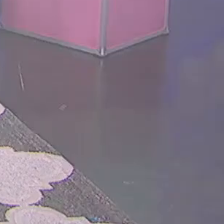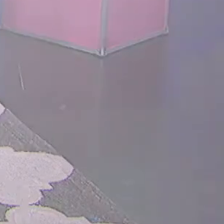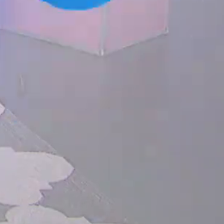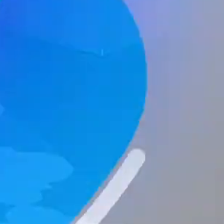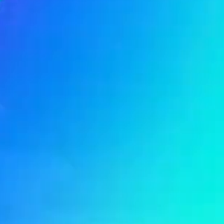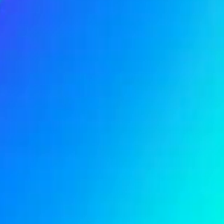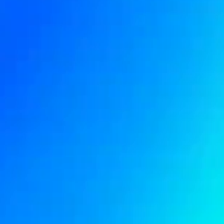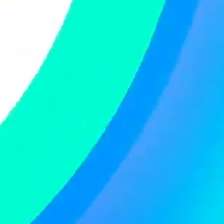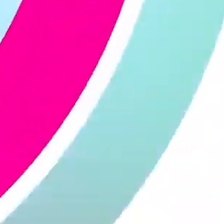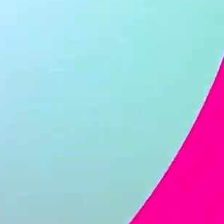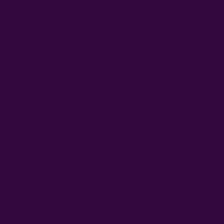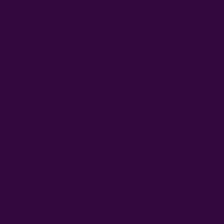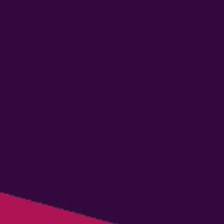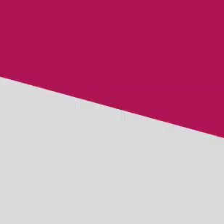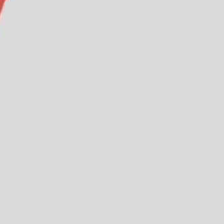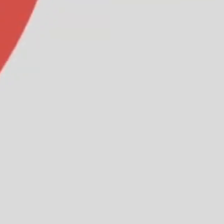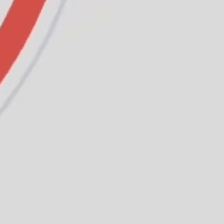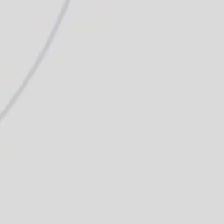ketawa jadi-jadi